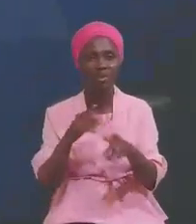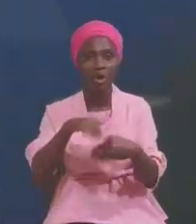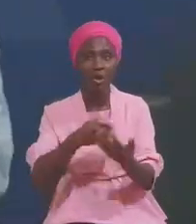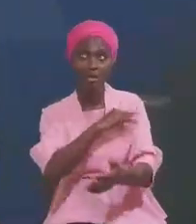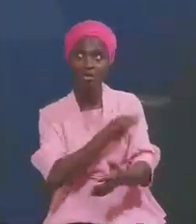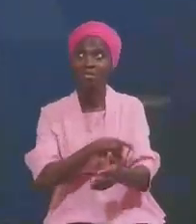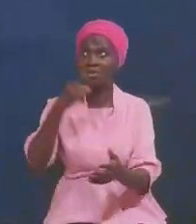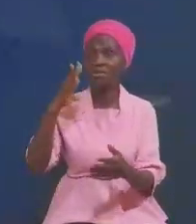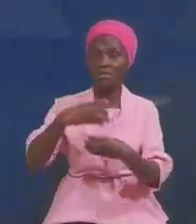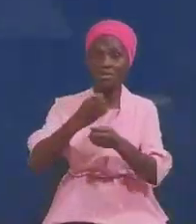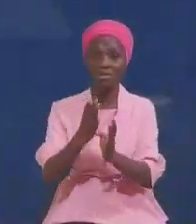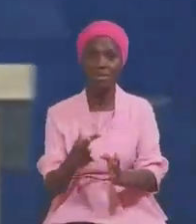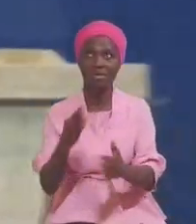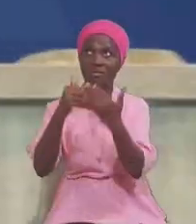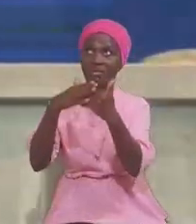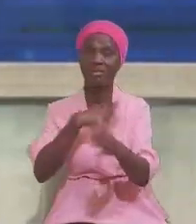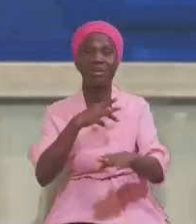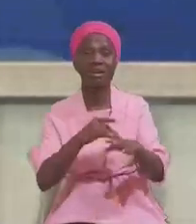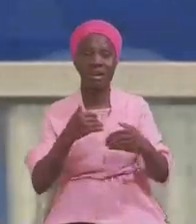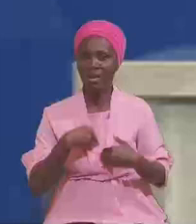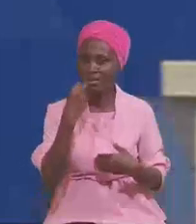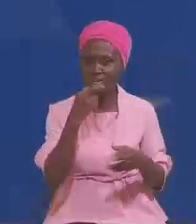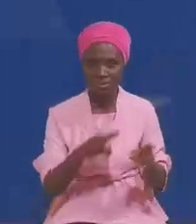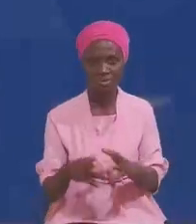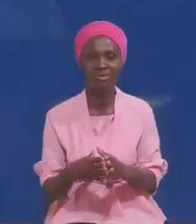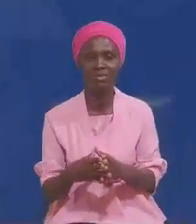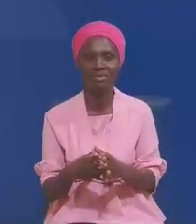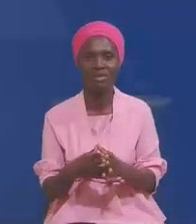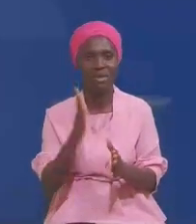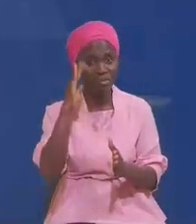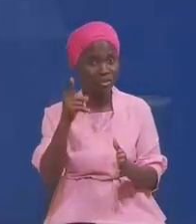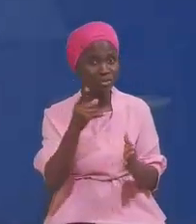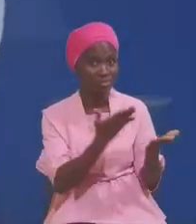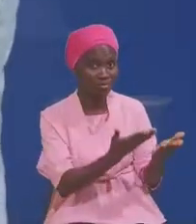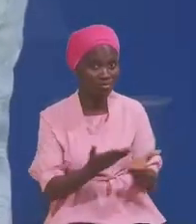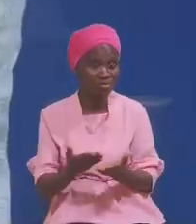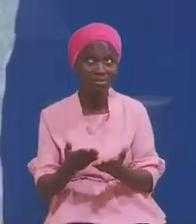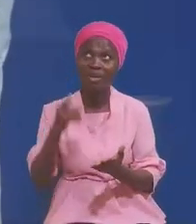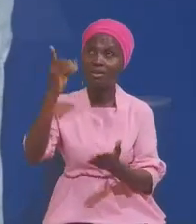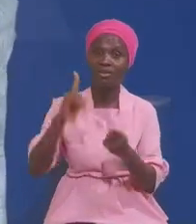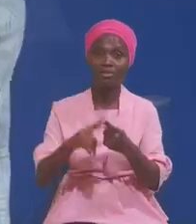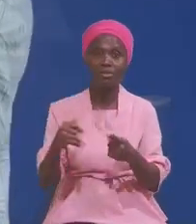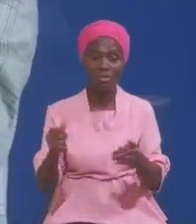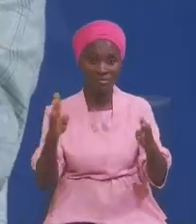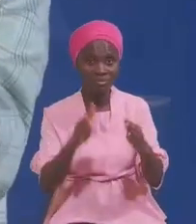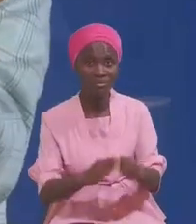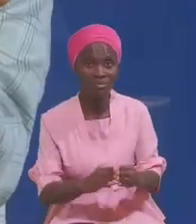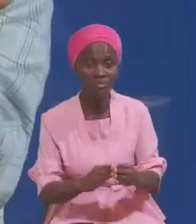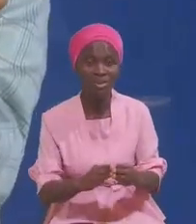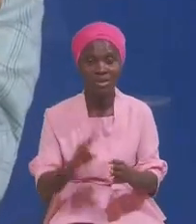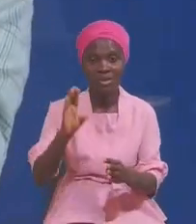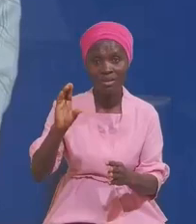parlé. Vas-tu prendre Dieu à un comité? Et comité, et